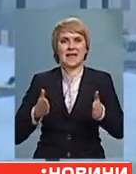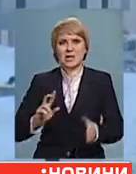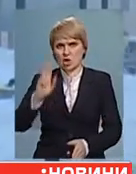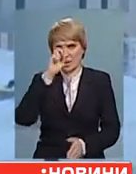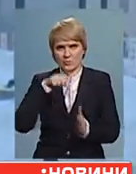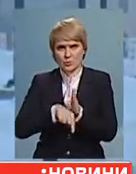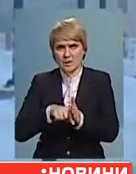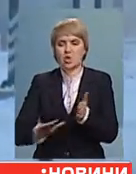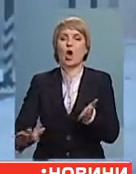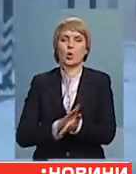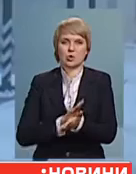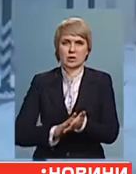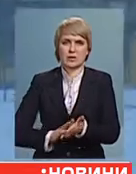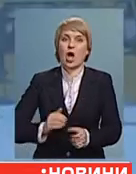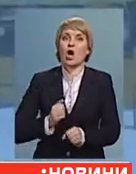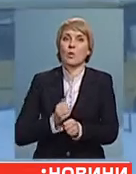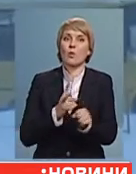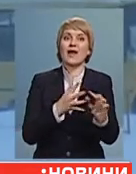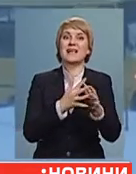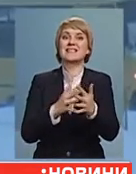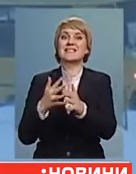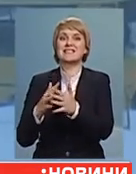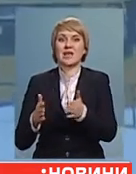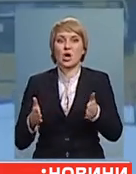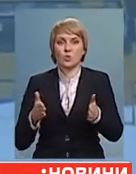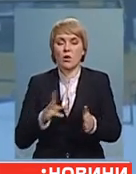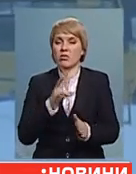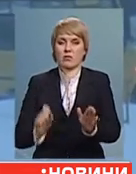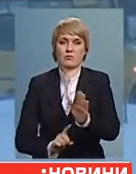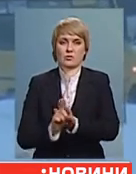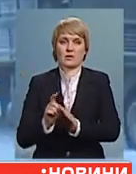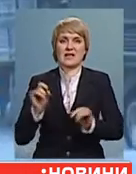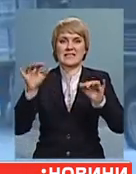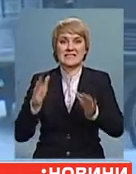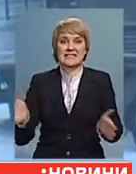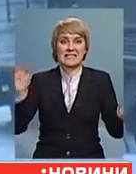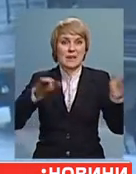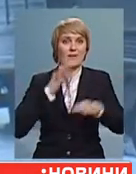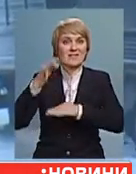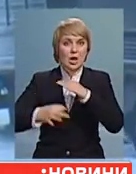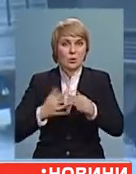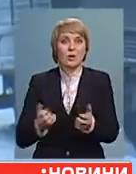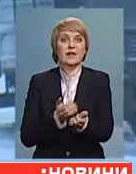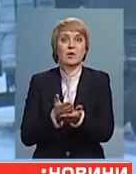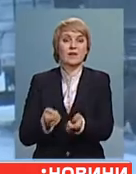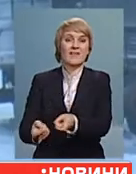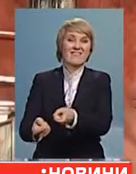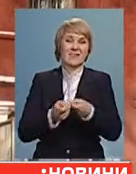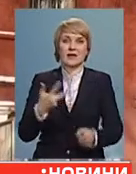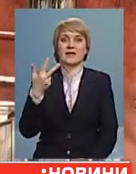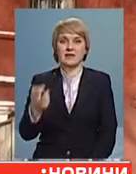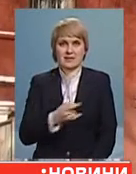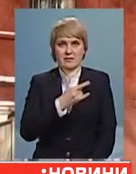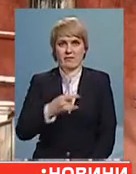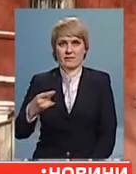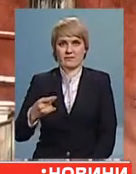значення розчистили. До роботи на сільських дорогах іще й не бралися. Із заметів за добу рятувальники витягли 300 автівок.